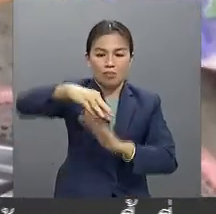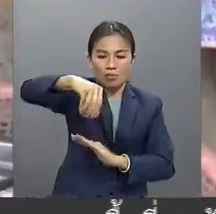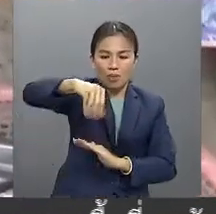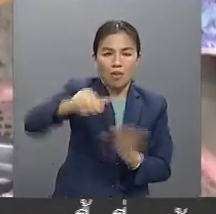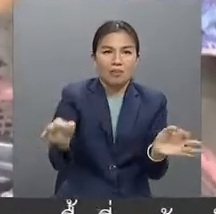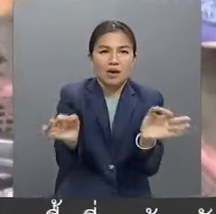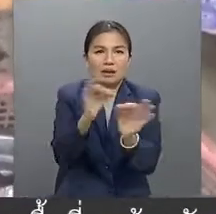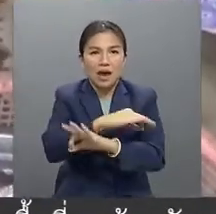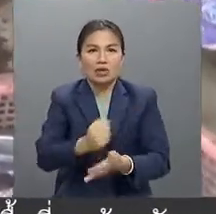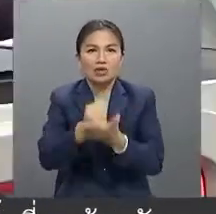มากขึ้นค่ะอ่ะ